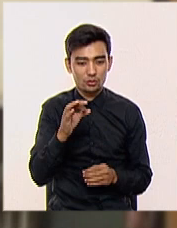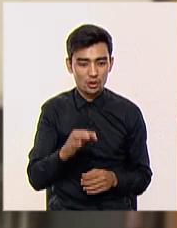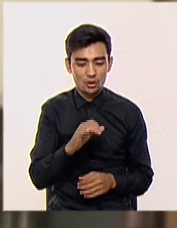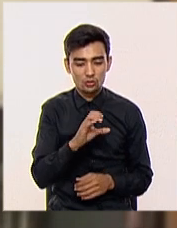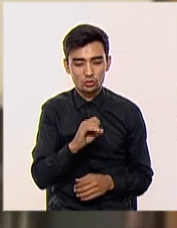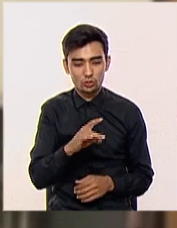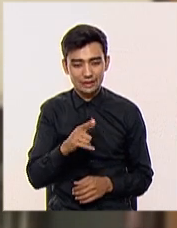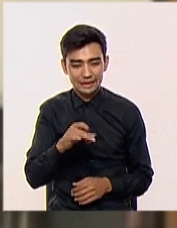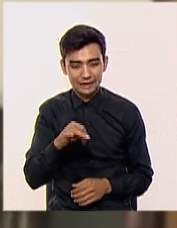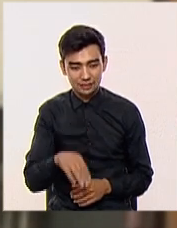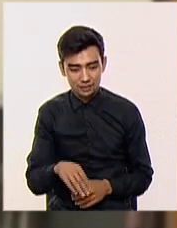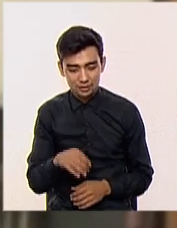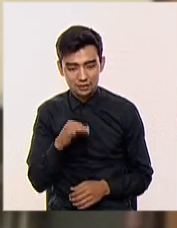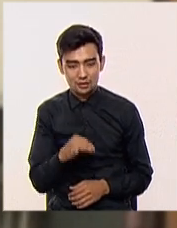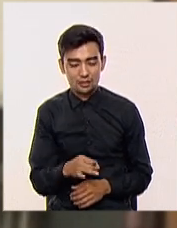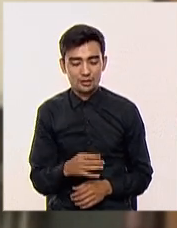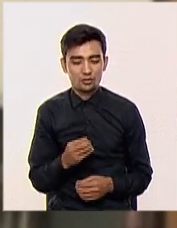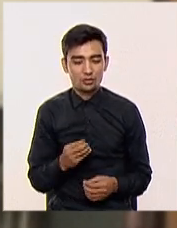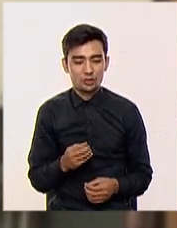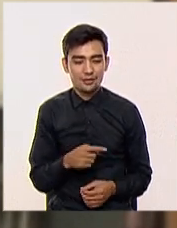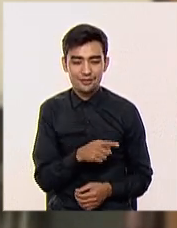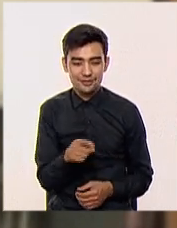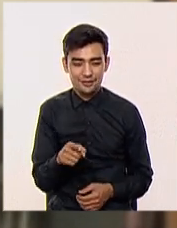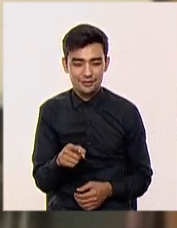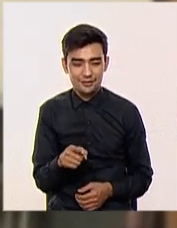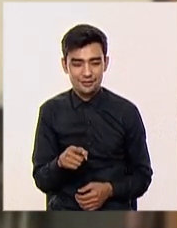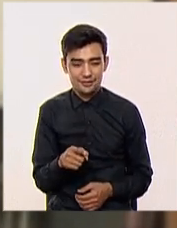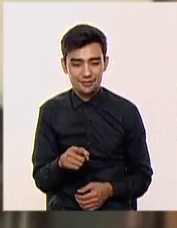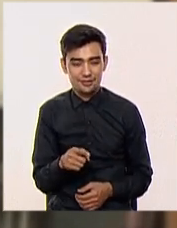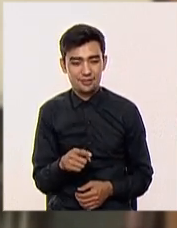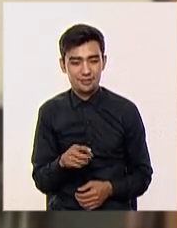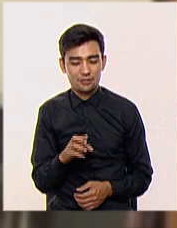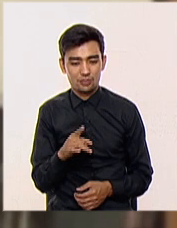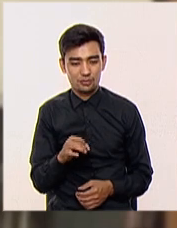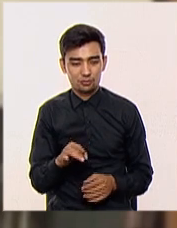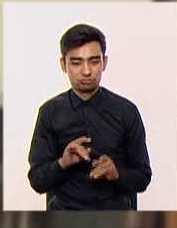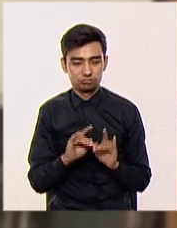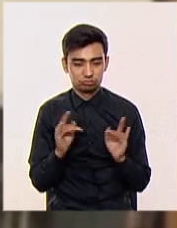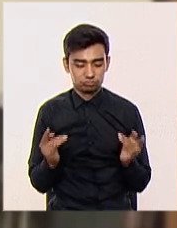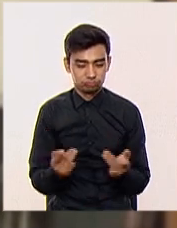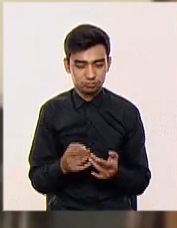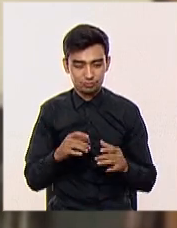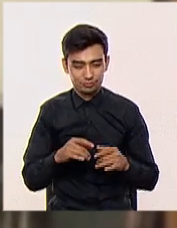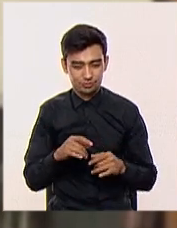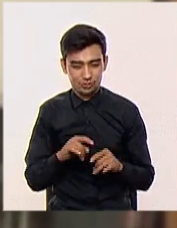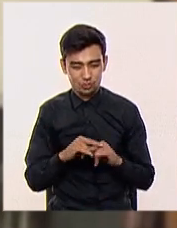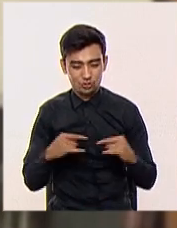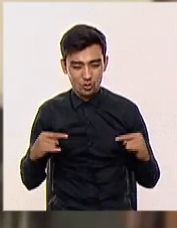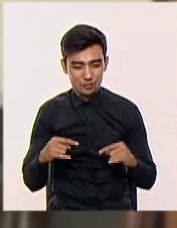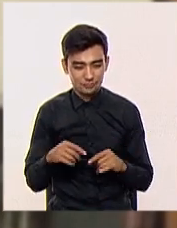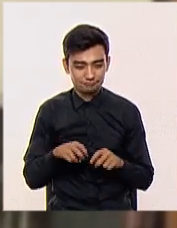сунниты. Вот, и они сядутся за круглый стол, и это уже было